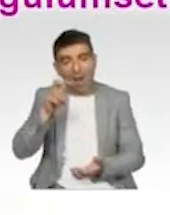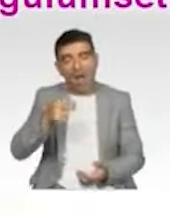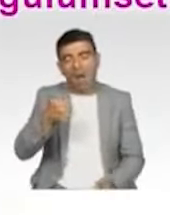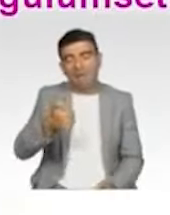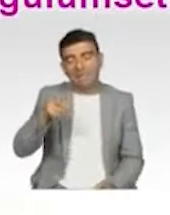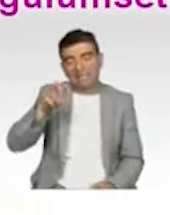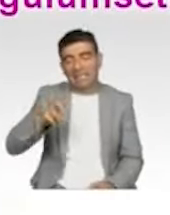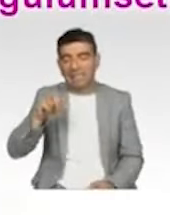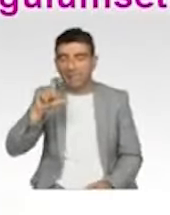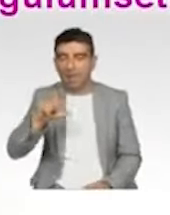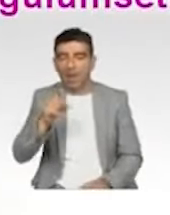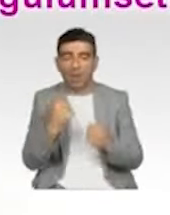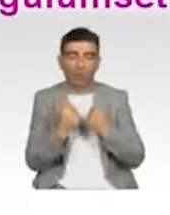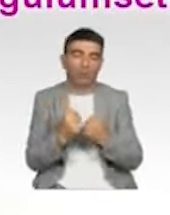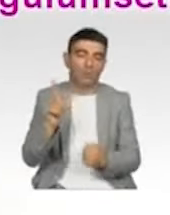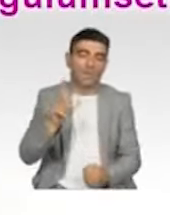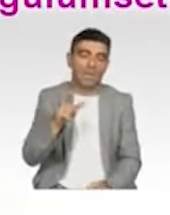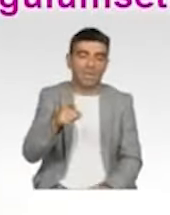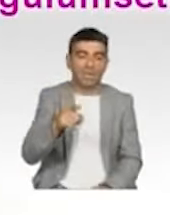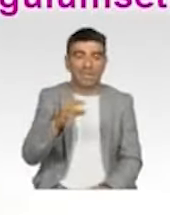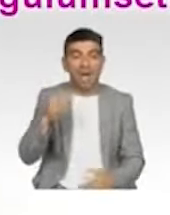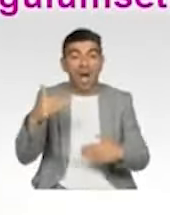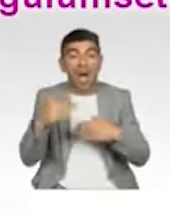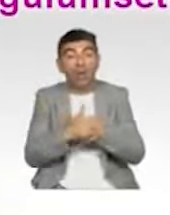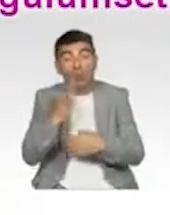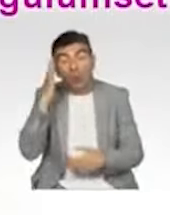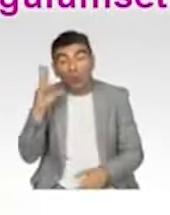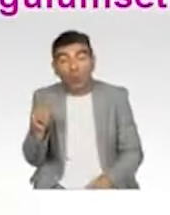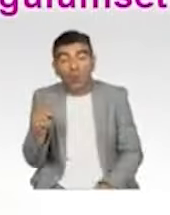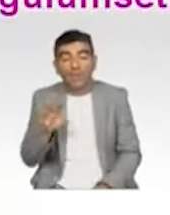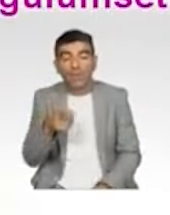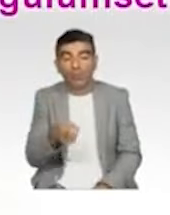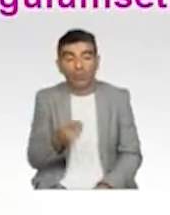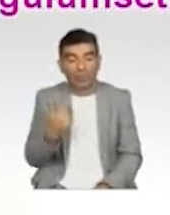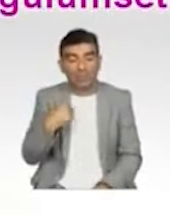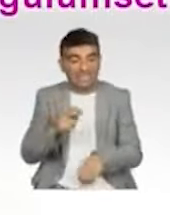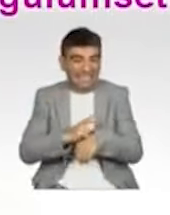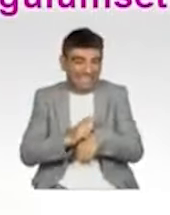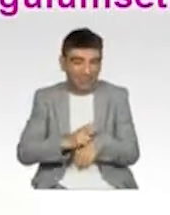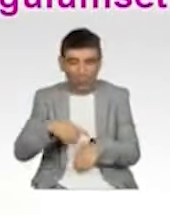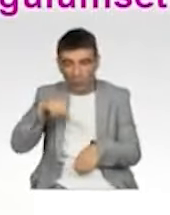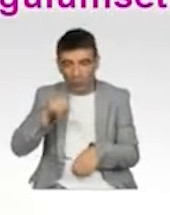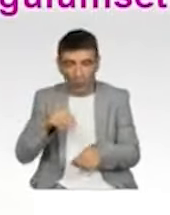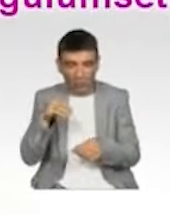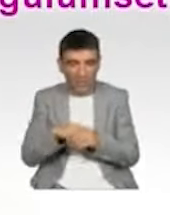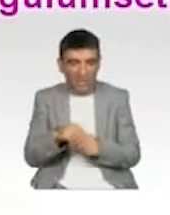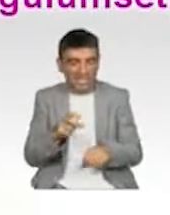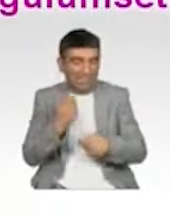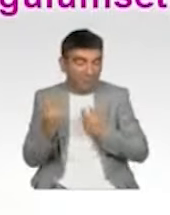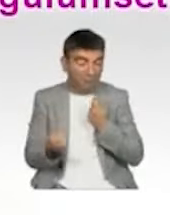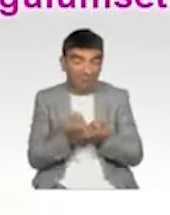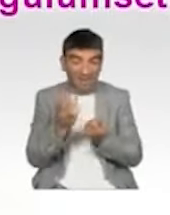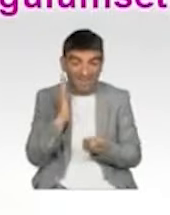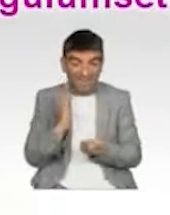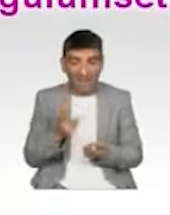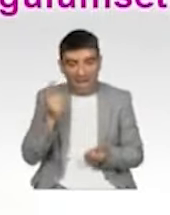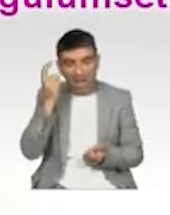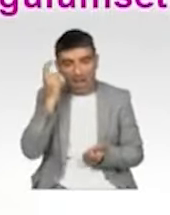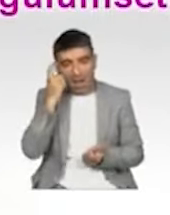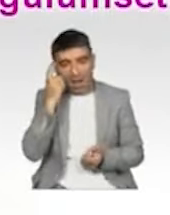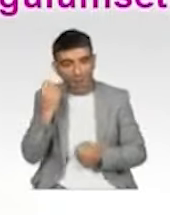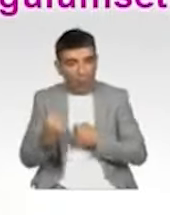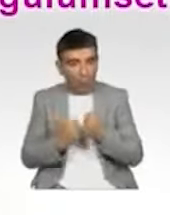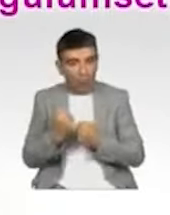bardakta tutmak lazım. Bir de insanlar artık akşamlar uyuyamıyorlar. Zaten insanlarımız stresli, gün içerisinde yoğun bir şekilde çalışıyorlar. Kafa